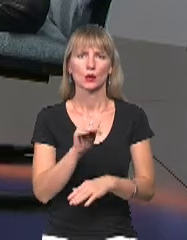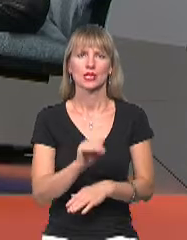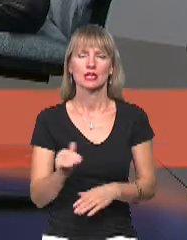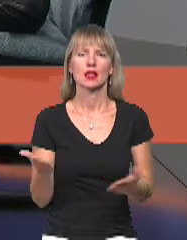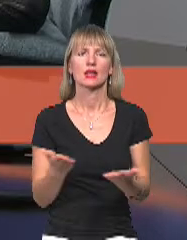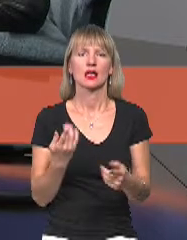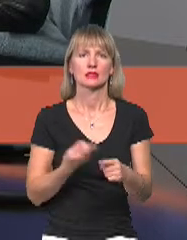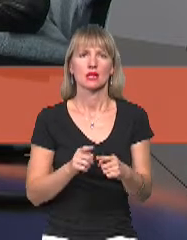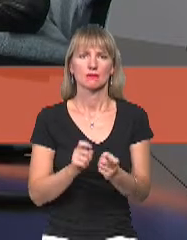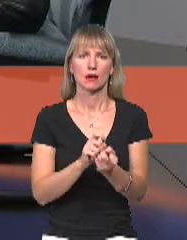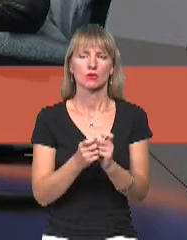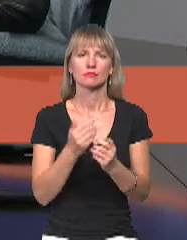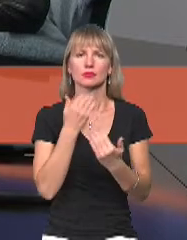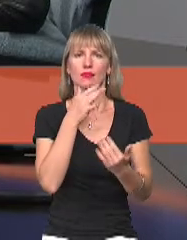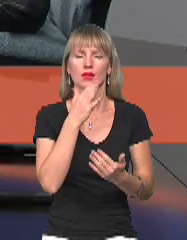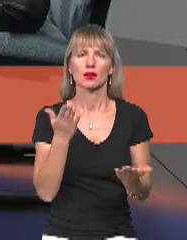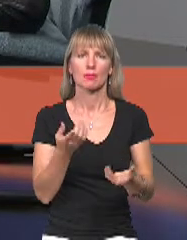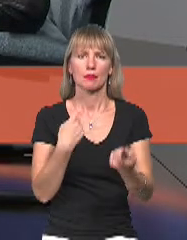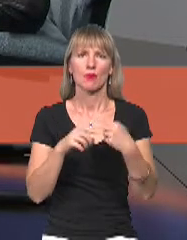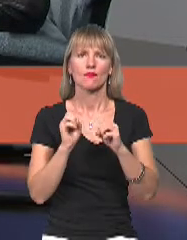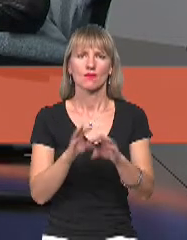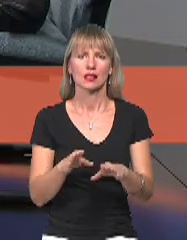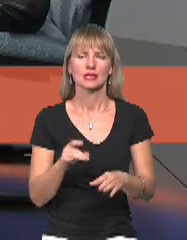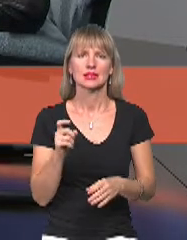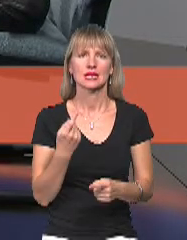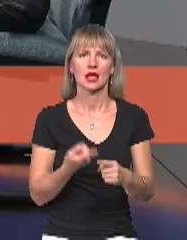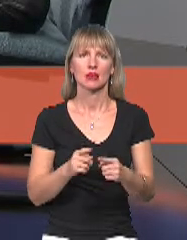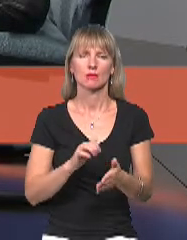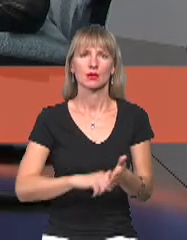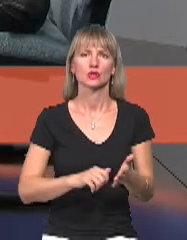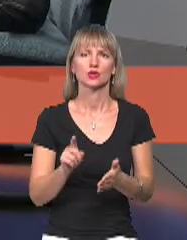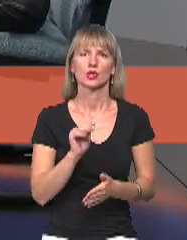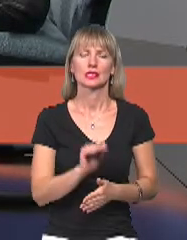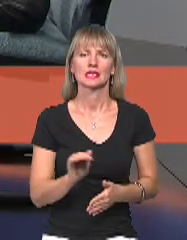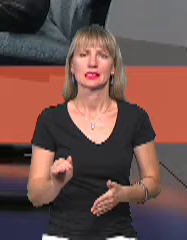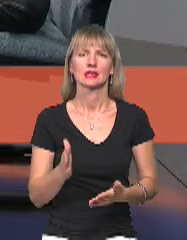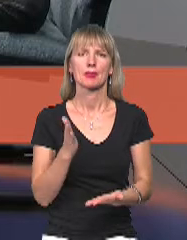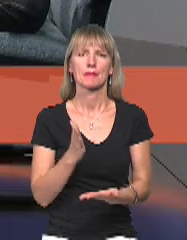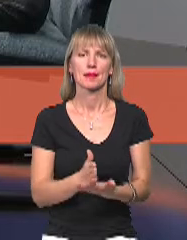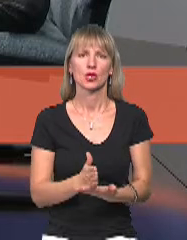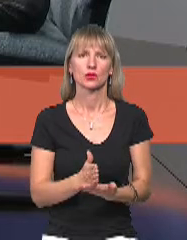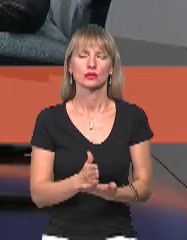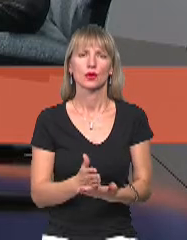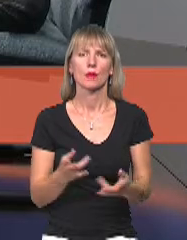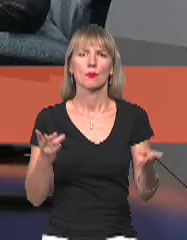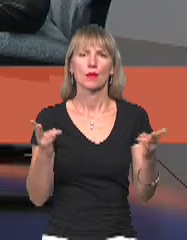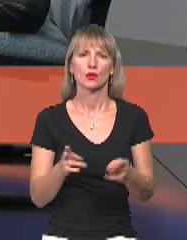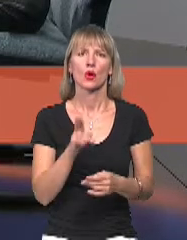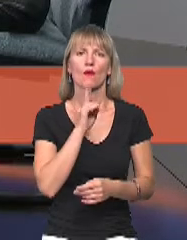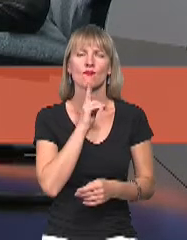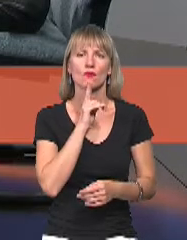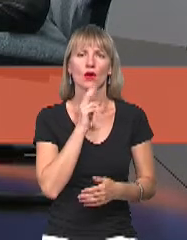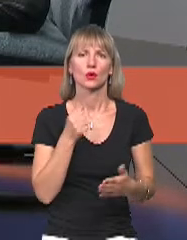Останнім часом дуже багато дітей, які повернутися саме з цієї причини, що діти мають потребу,